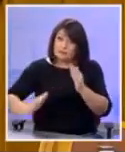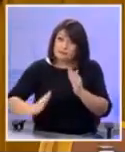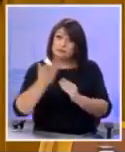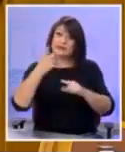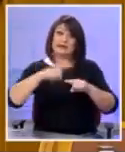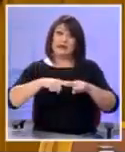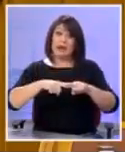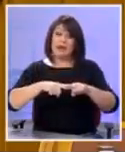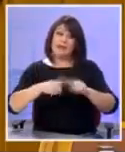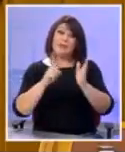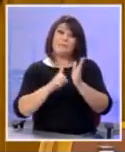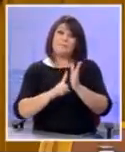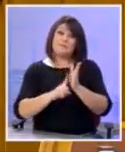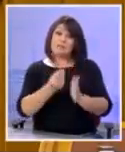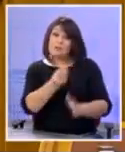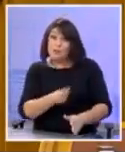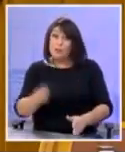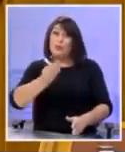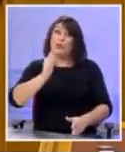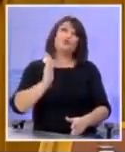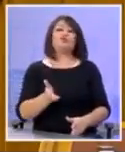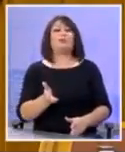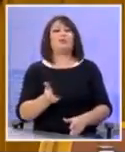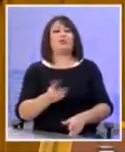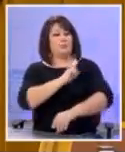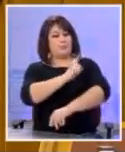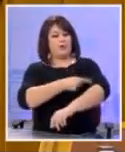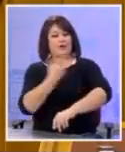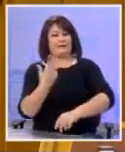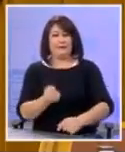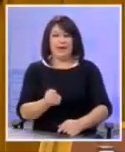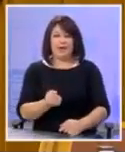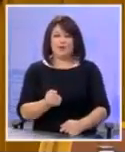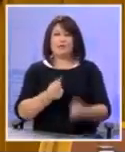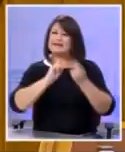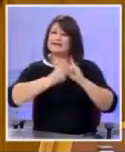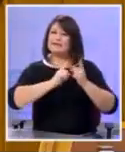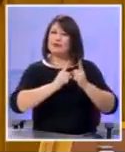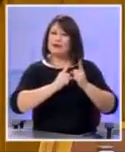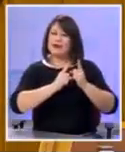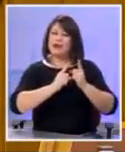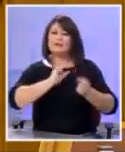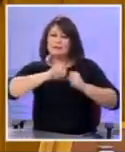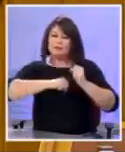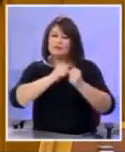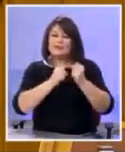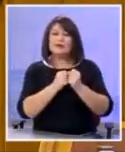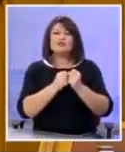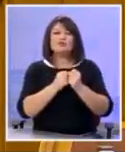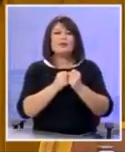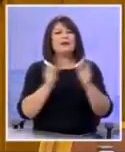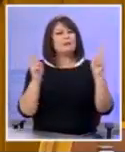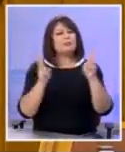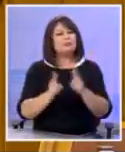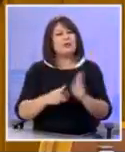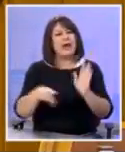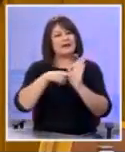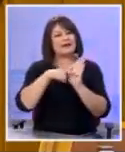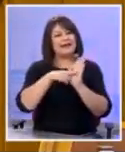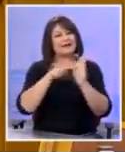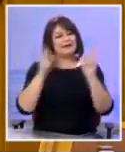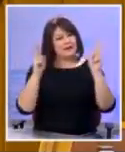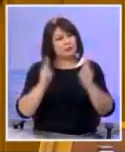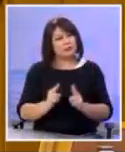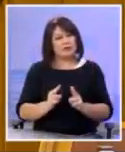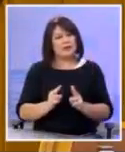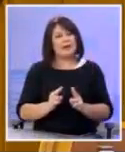θα πρέπει να μεγιστοποιήσουμε τα όποια πλεονεκτήματα της συμφωνίας αυτής και να ελαχιστοποιήσουμε τα αρνητικά της σημεία.